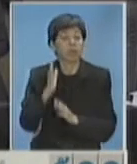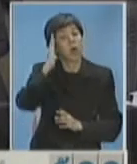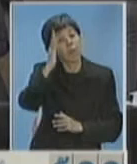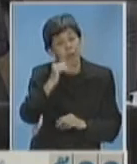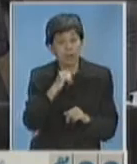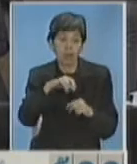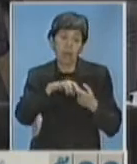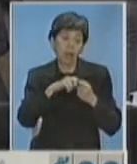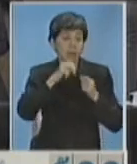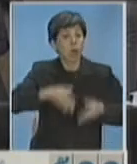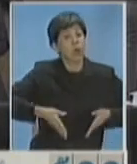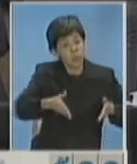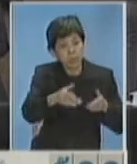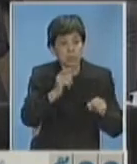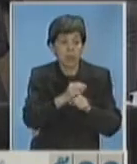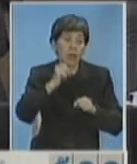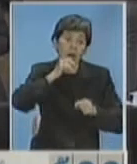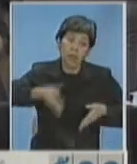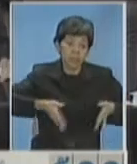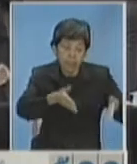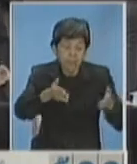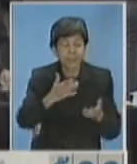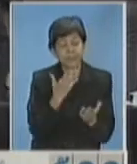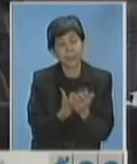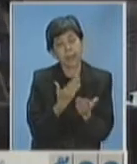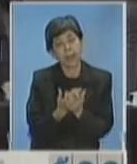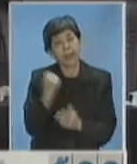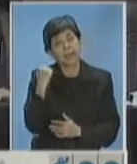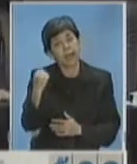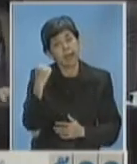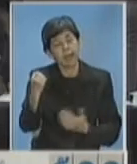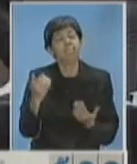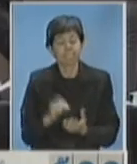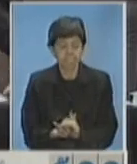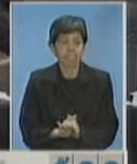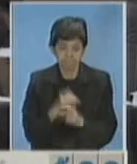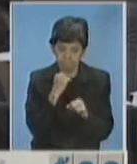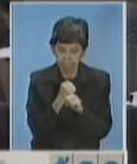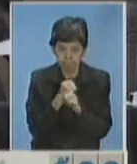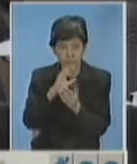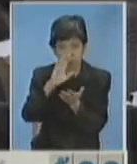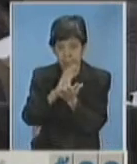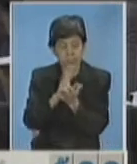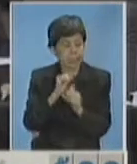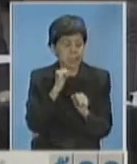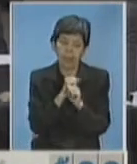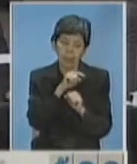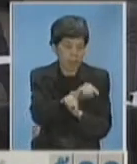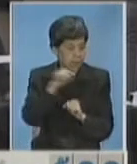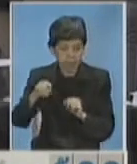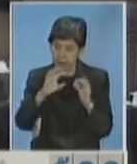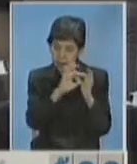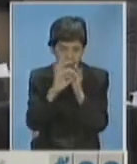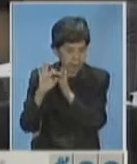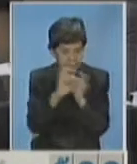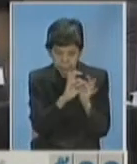เกิดไอ้ตรงที่ทำถนนไว้จะกลายเป็นคลองขึ้นมาก็เสียเงินอีกนะคะนี่คือตัวอย่างของการจัดงบประมาณที่ไม่บูรณาการแล้วก็ด้ว